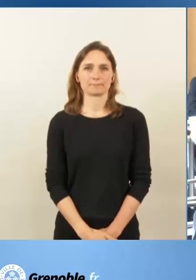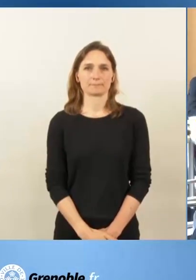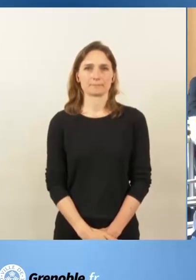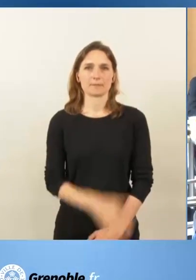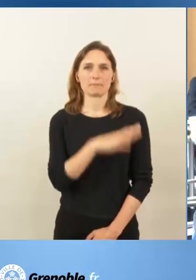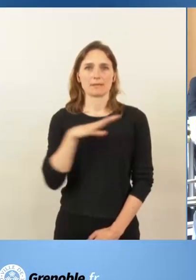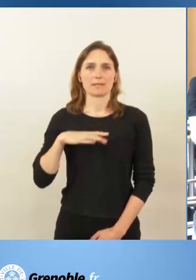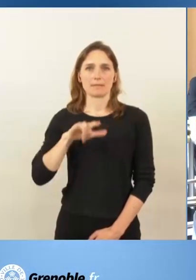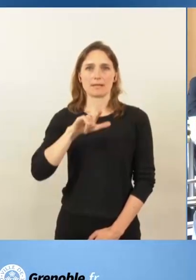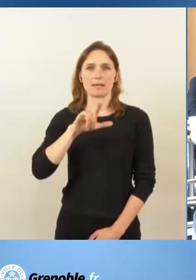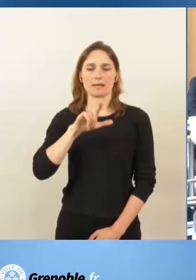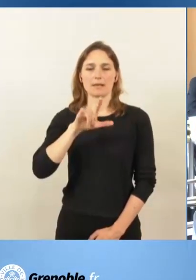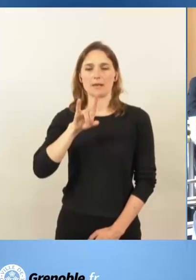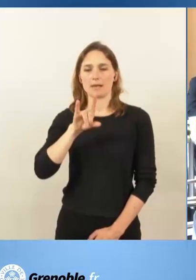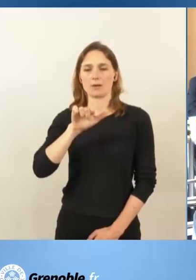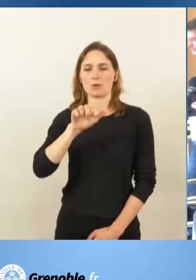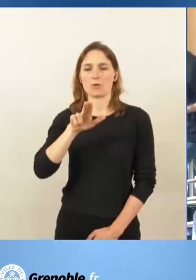Lucile Le Roeulx